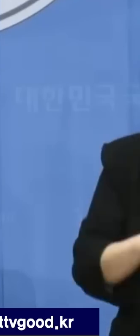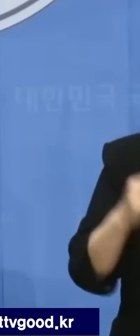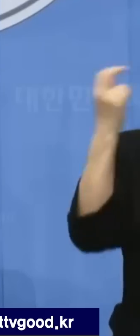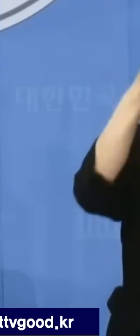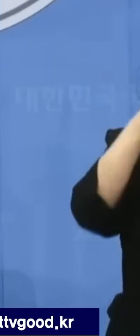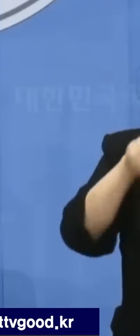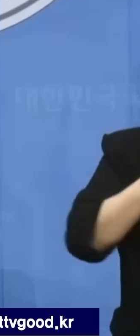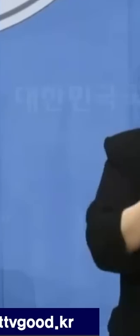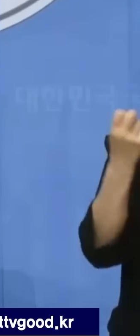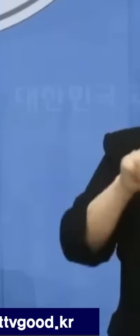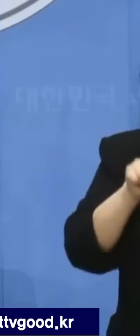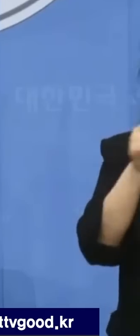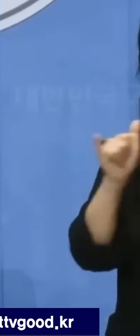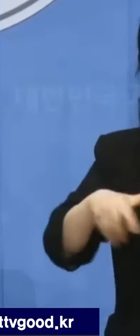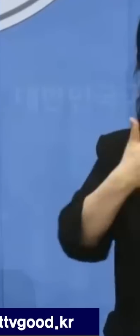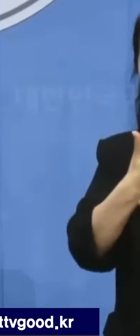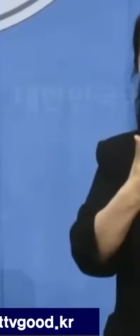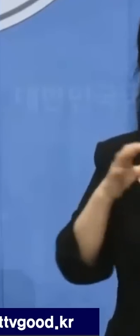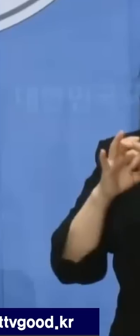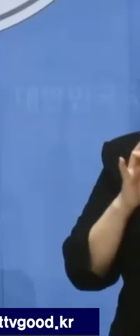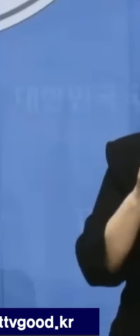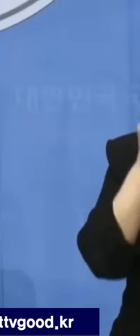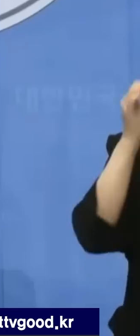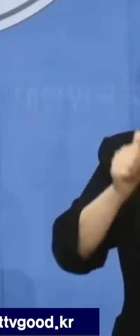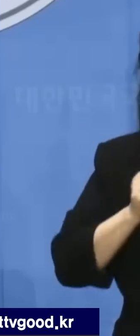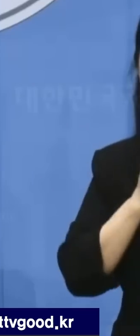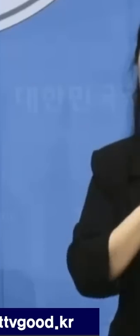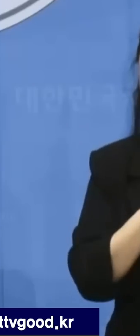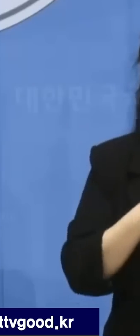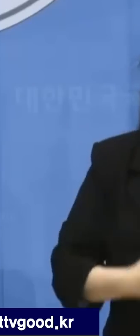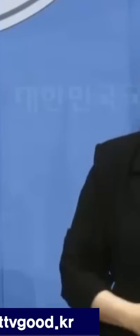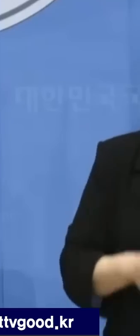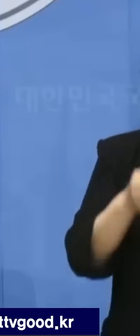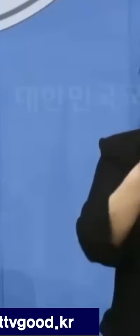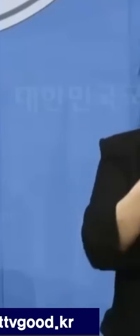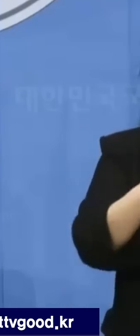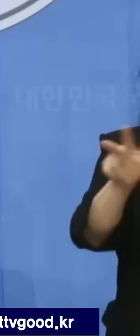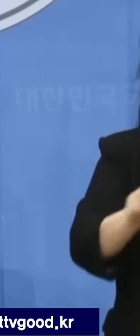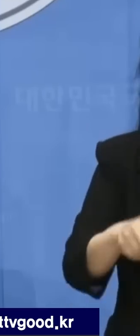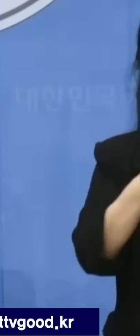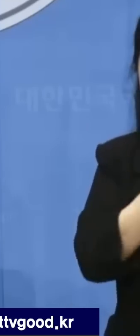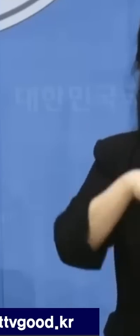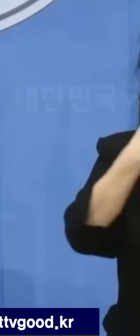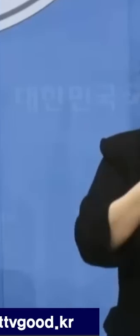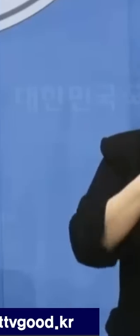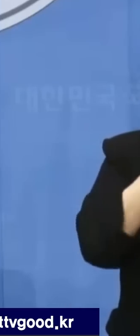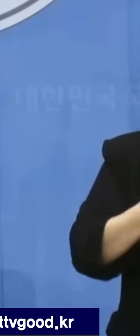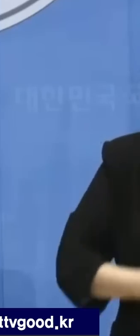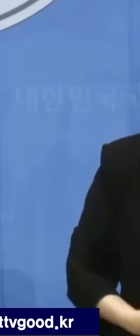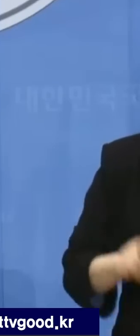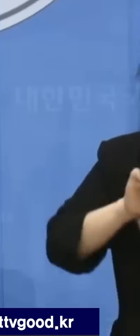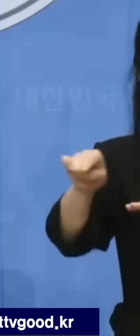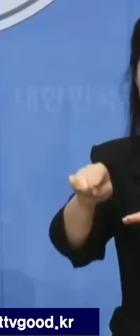검찰개혁, 언론개혁, 민생개혁의 고삐를 늦추지 않겠습니다. 아홉 번째, 전국정당화를 이루겠습니다. 원외 지역위원회